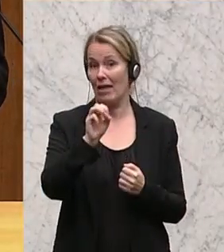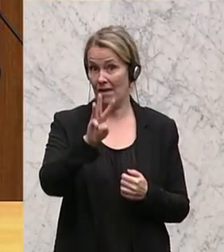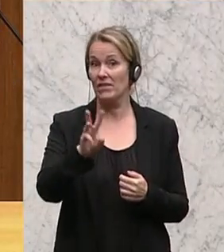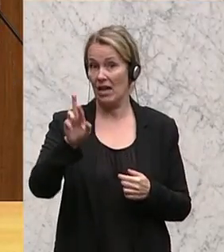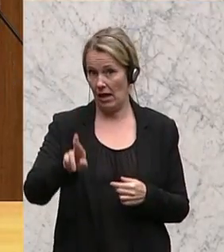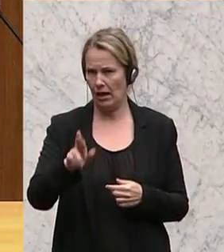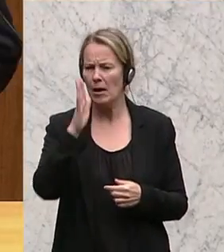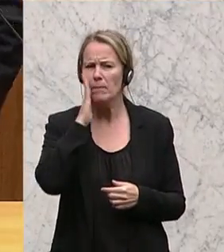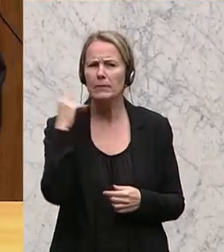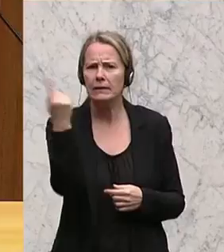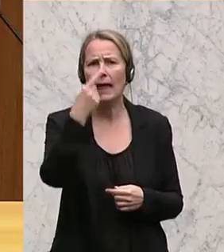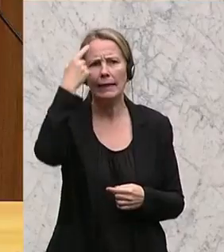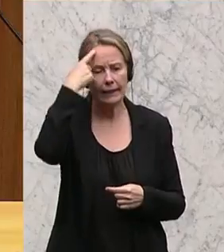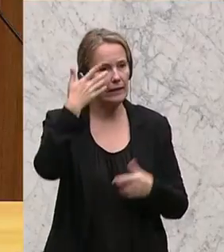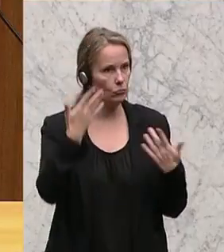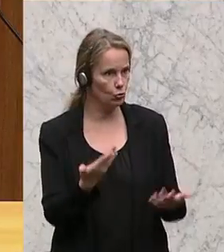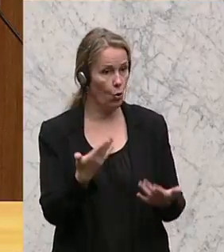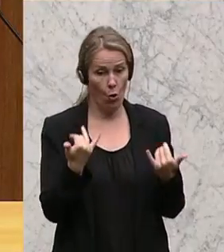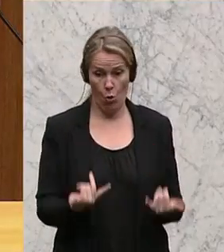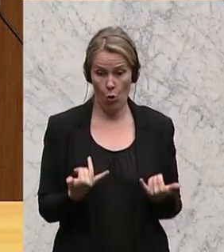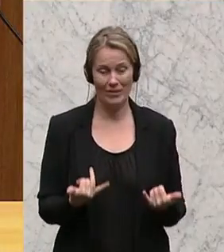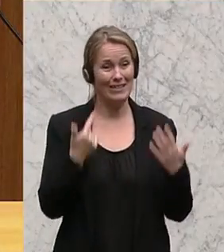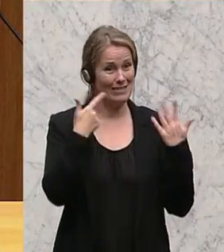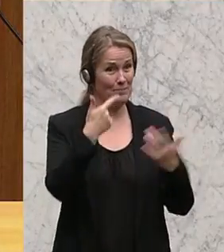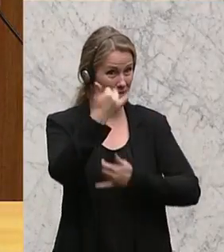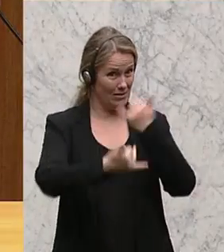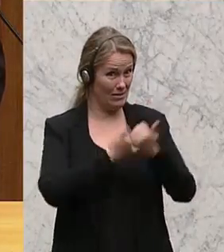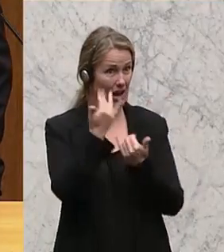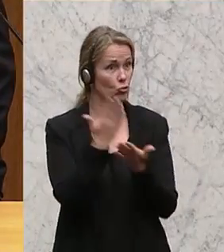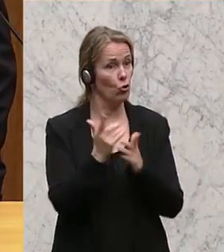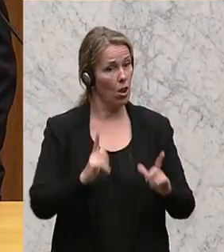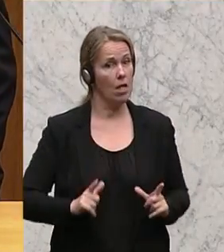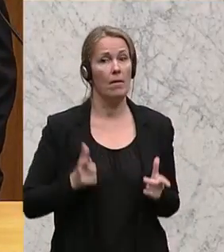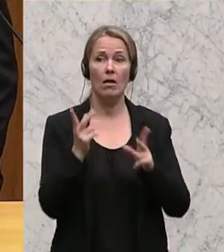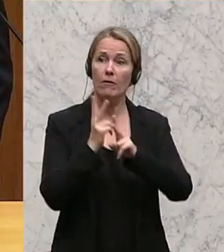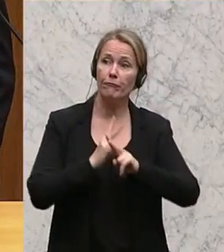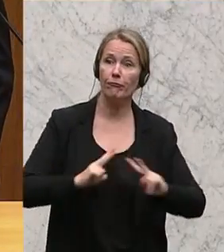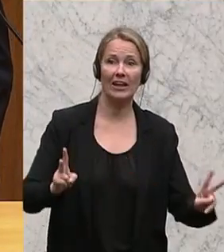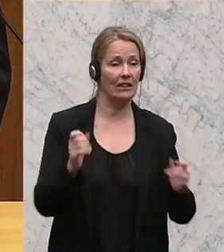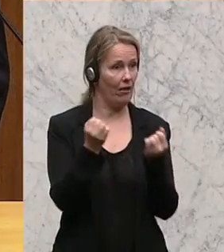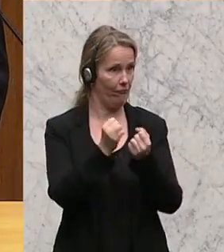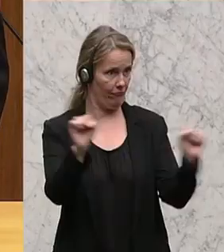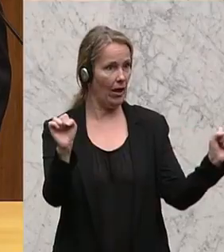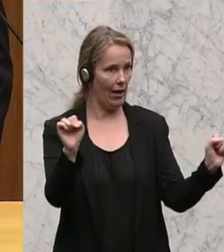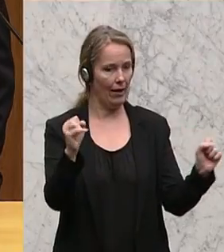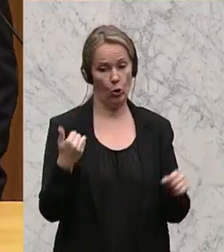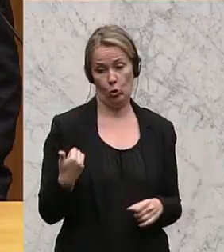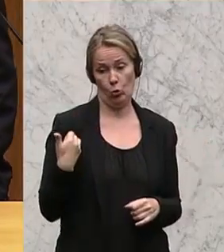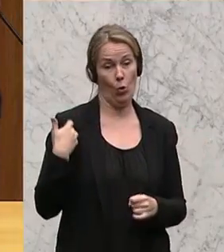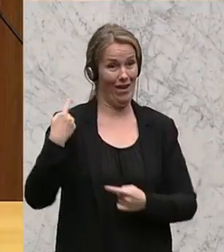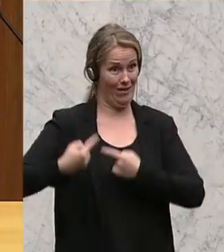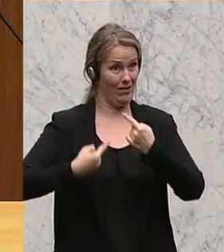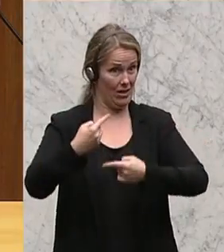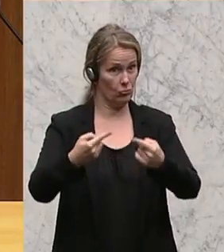Damen und Herren, bedenken Sie, dass wir heute in Europa 70 Jahre in Frieden und Freiheit leben. Und dass die jüngere Generation sich